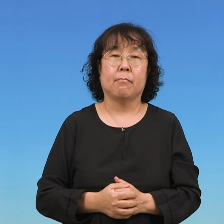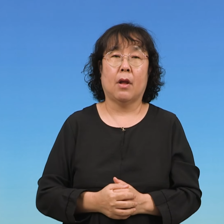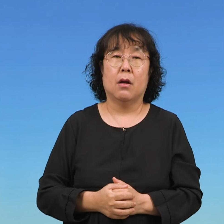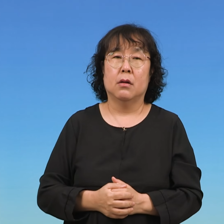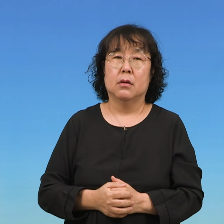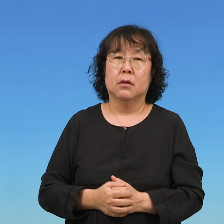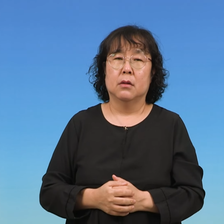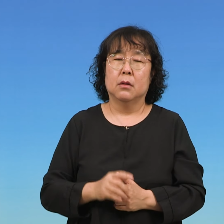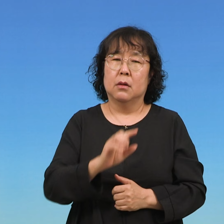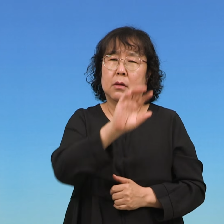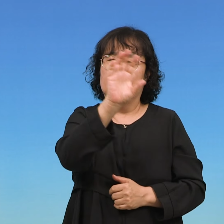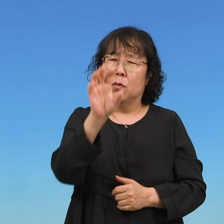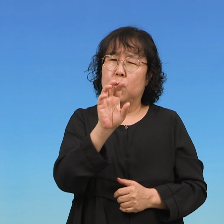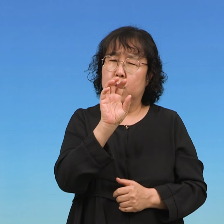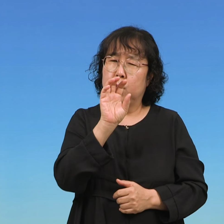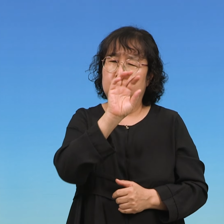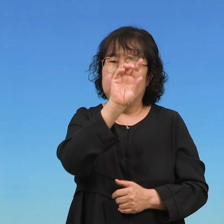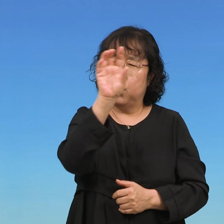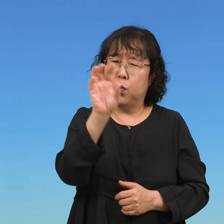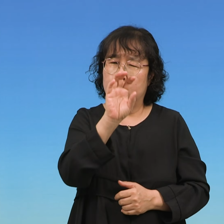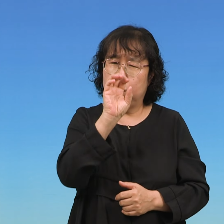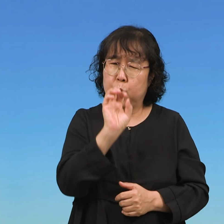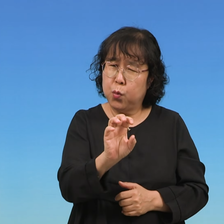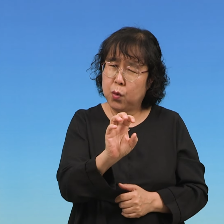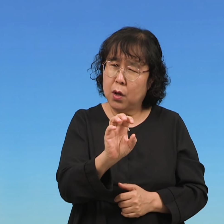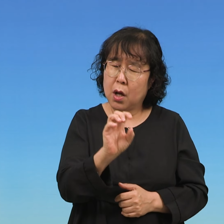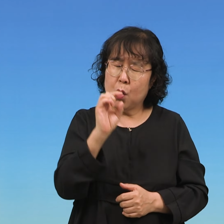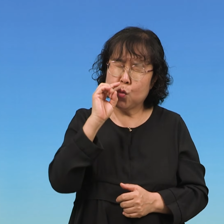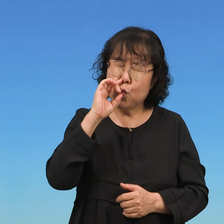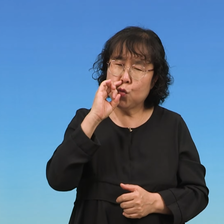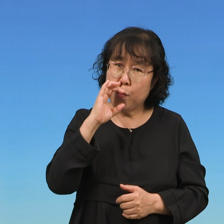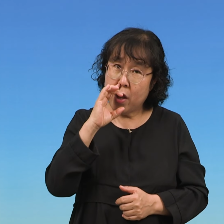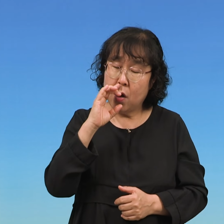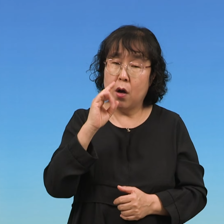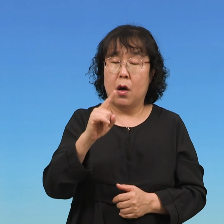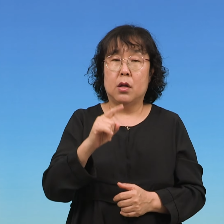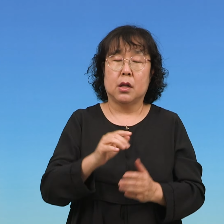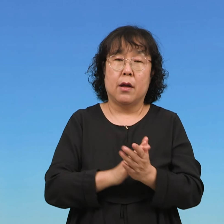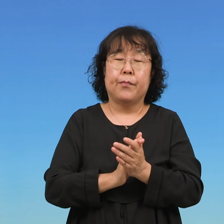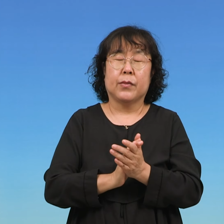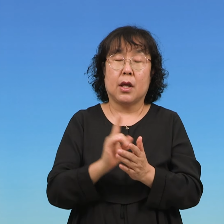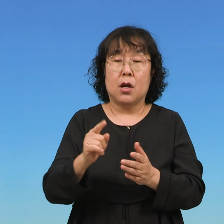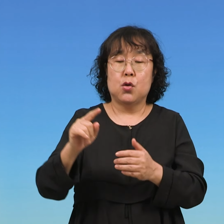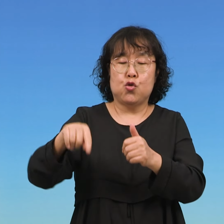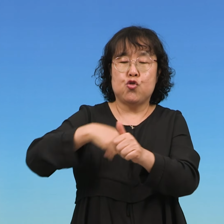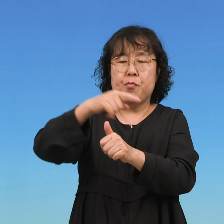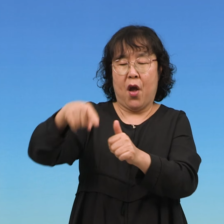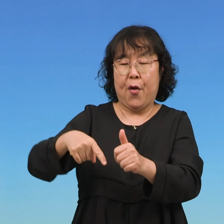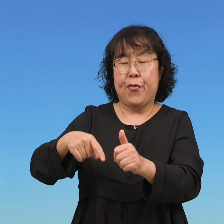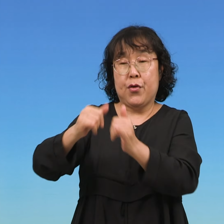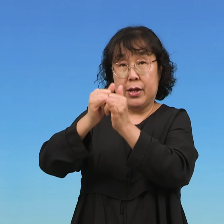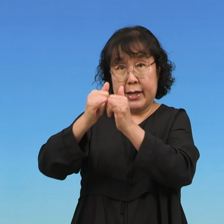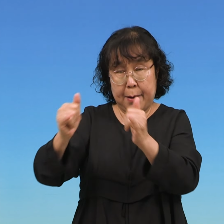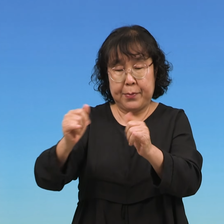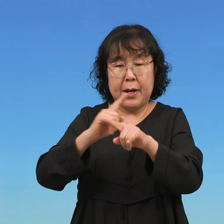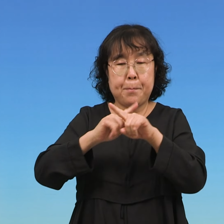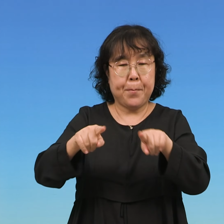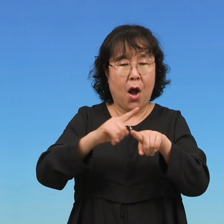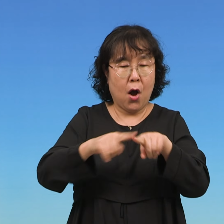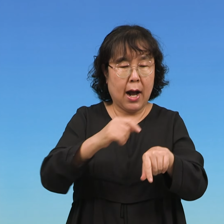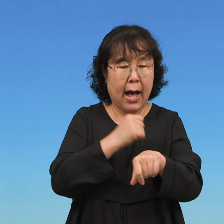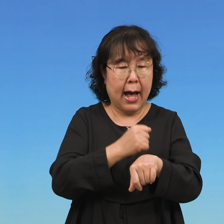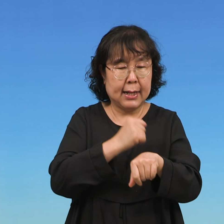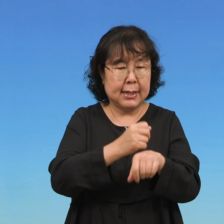왜 제목을 이렇게 지었을까 하니까요 이게 바로 주변 사람들이 평가하는이 호스트 선교사의